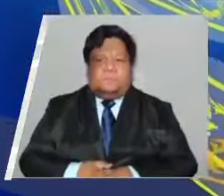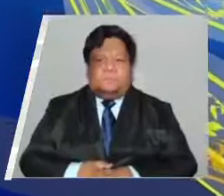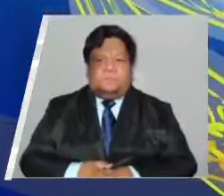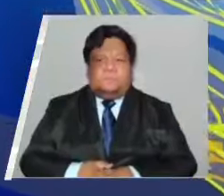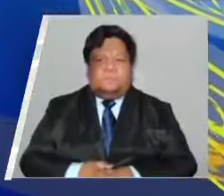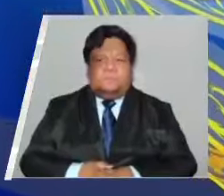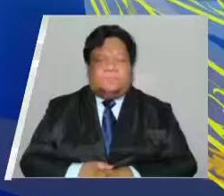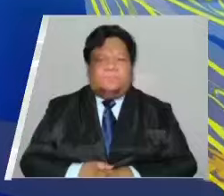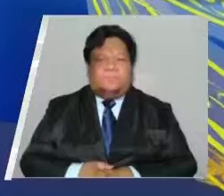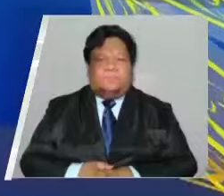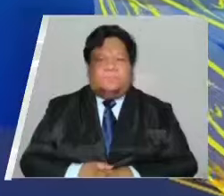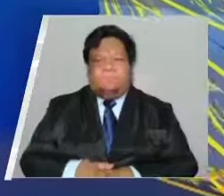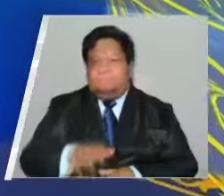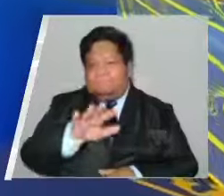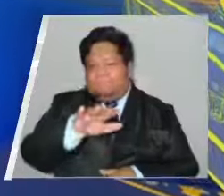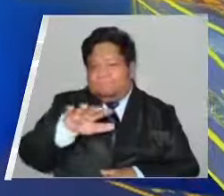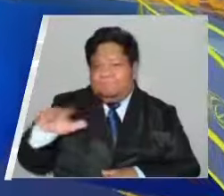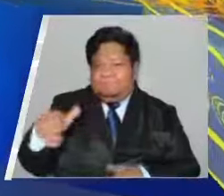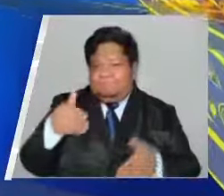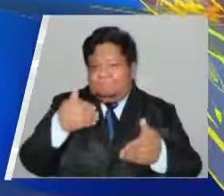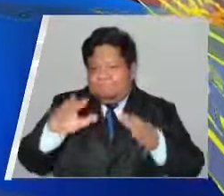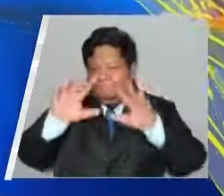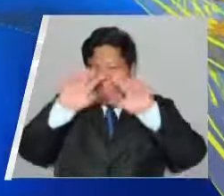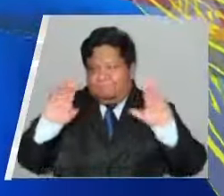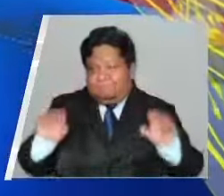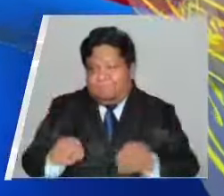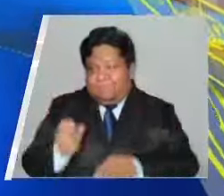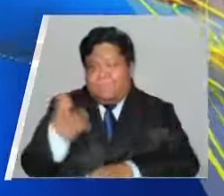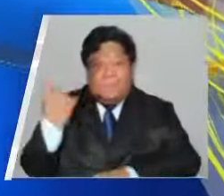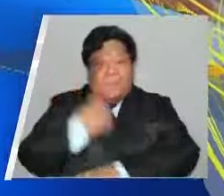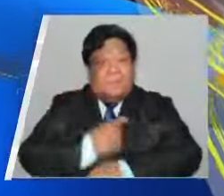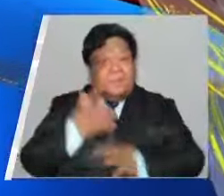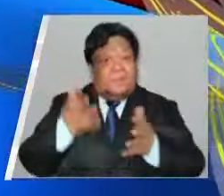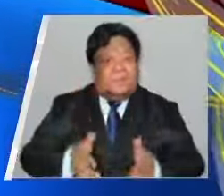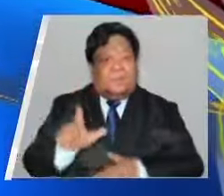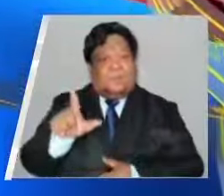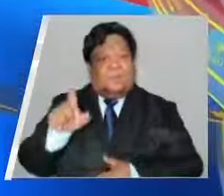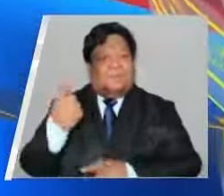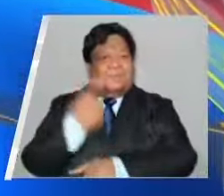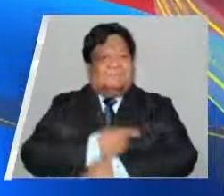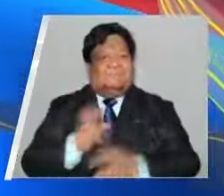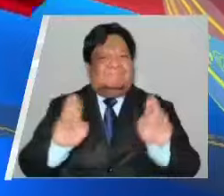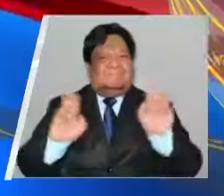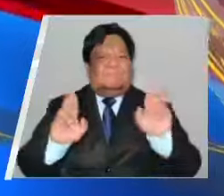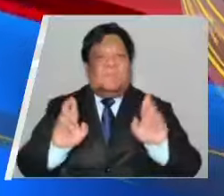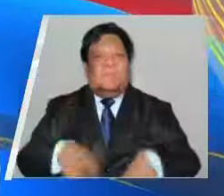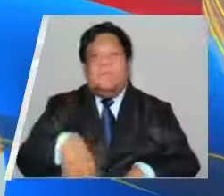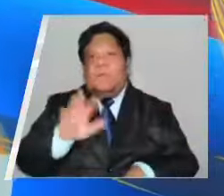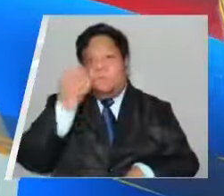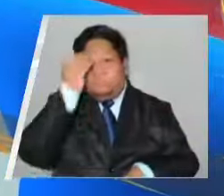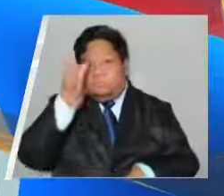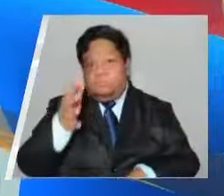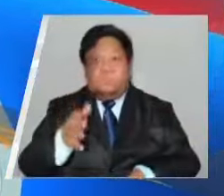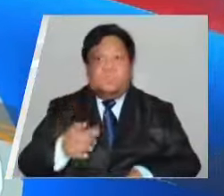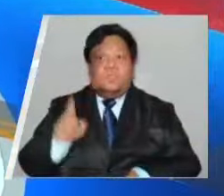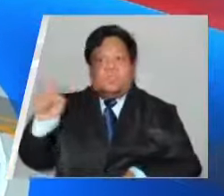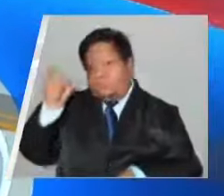Mga kapuso, 21 araw na lang, Pasko na. At nagtala po ng world record ang isang bahay sa Germany na may